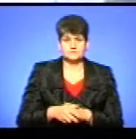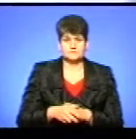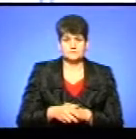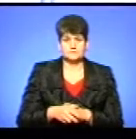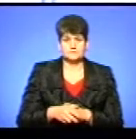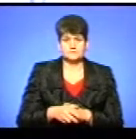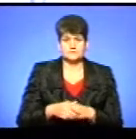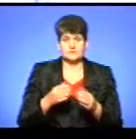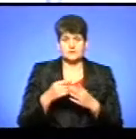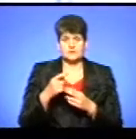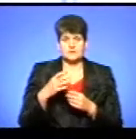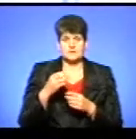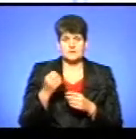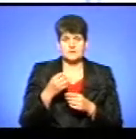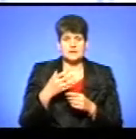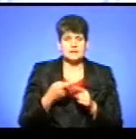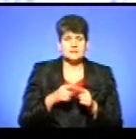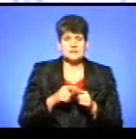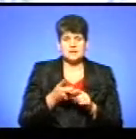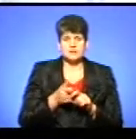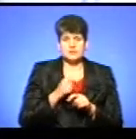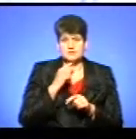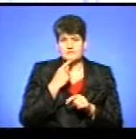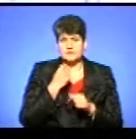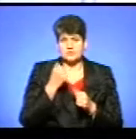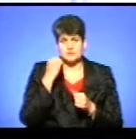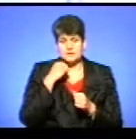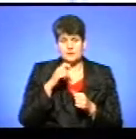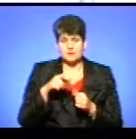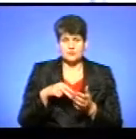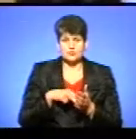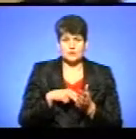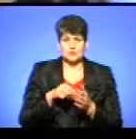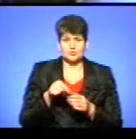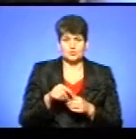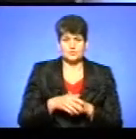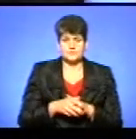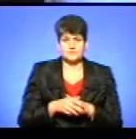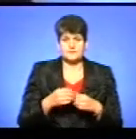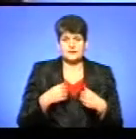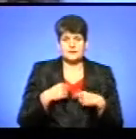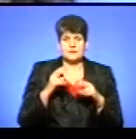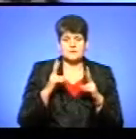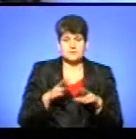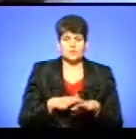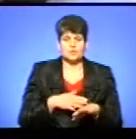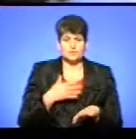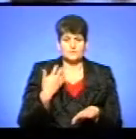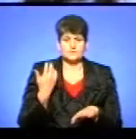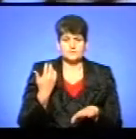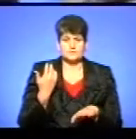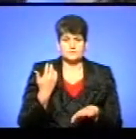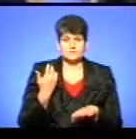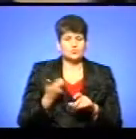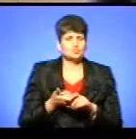Годин 15. Це дуже важко для старих людей тут стояти, так. Не знаю, надовго.